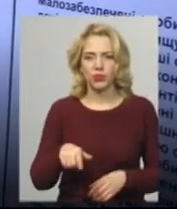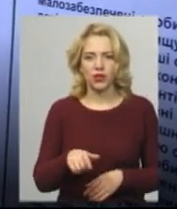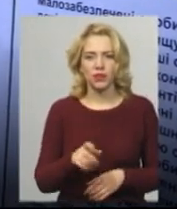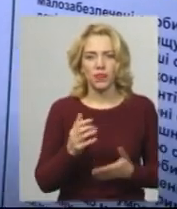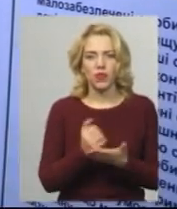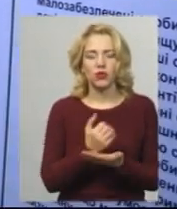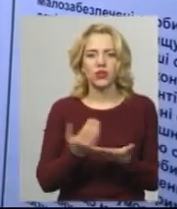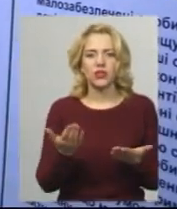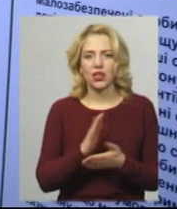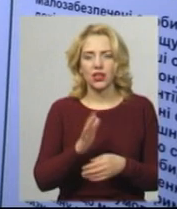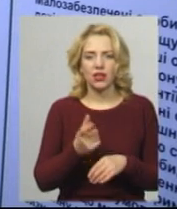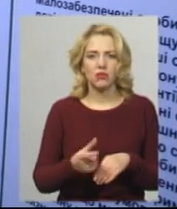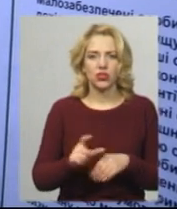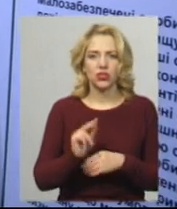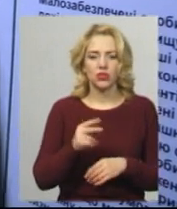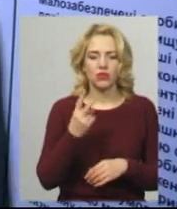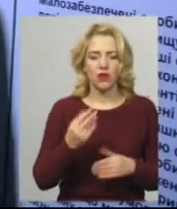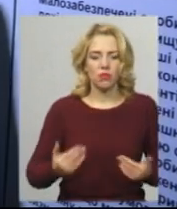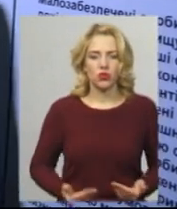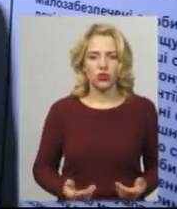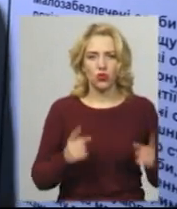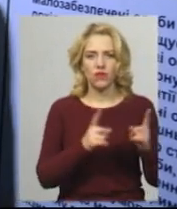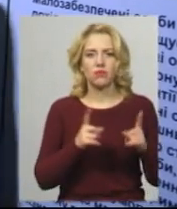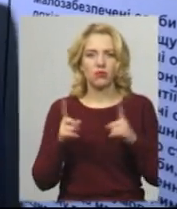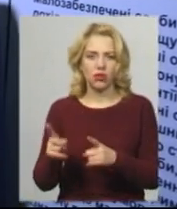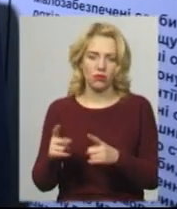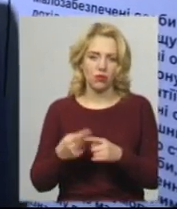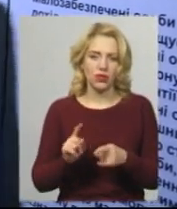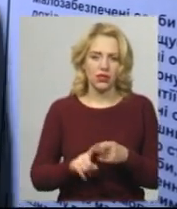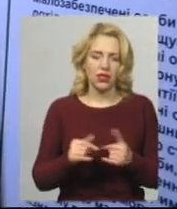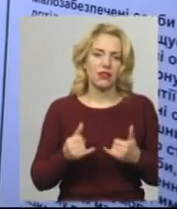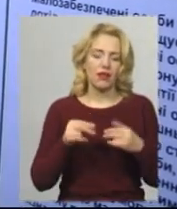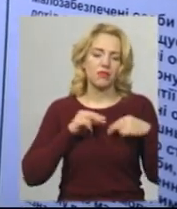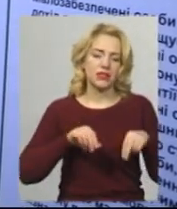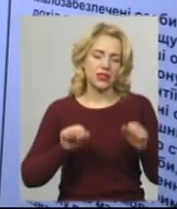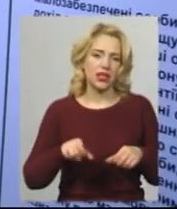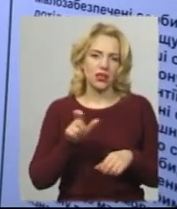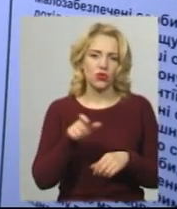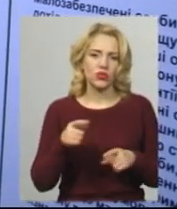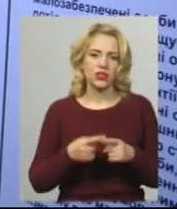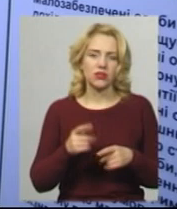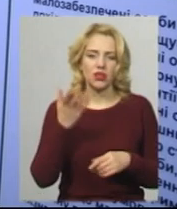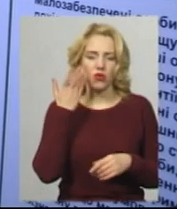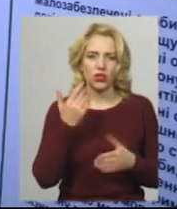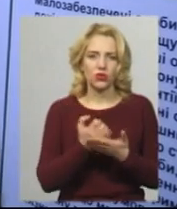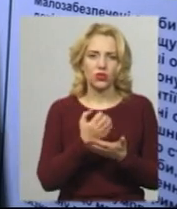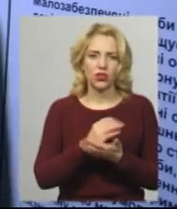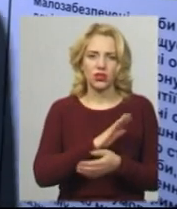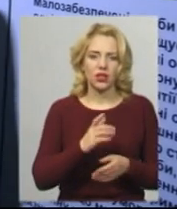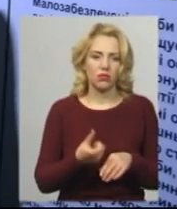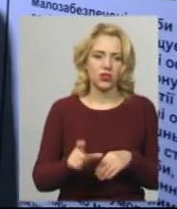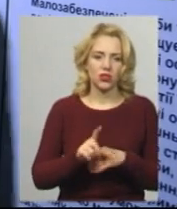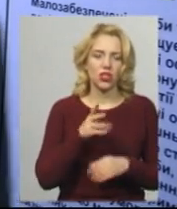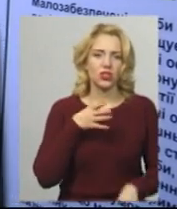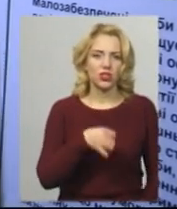дохід яких не перевищує 2 прожиткових мінімумів. Тобто для працездатних осіб це коли дохід не перевищує